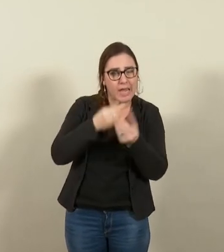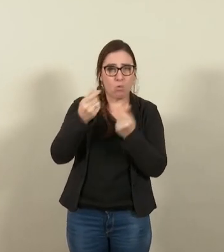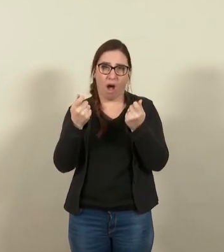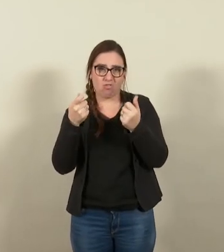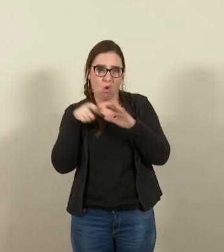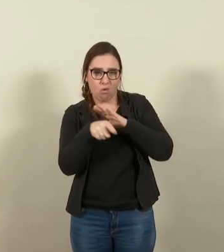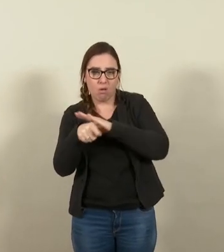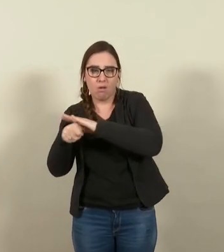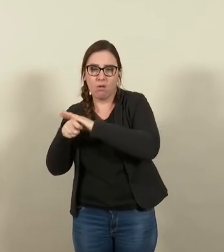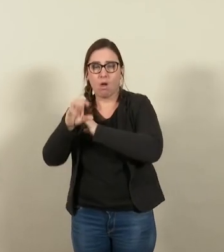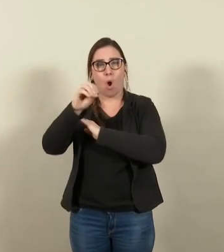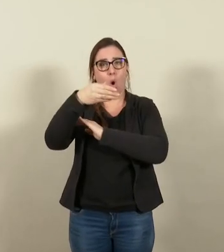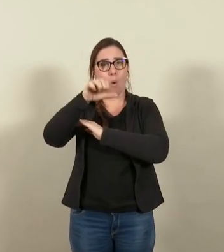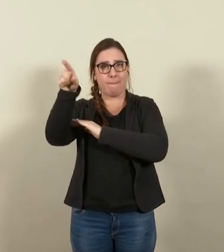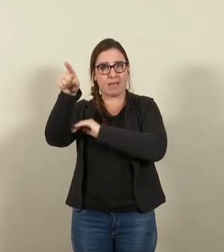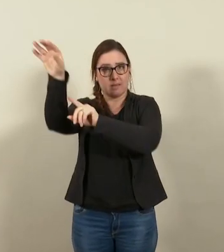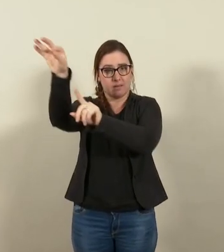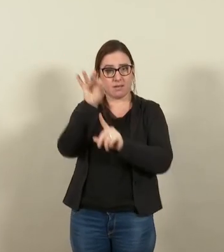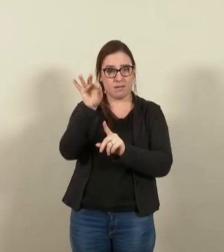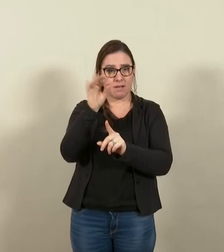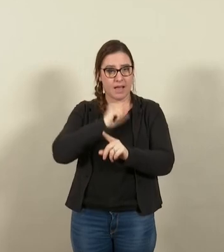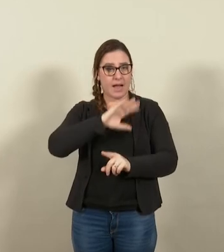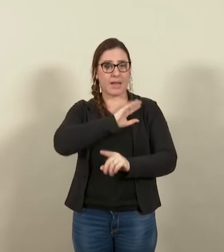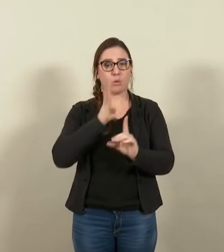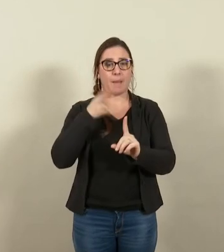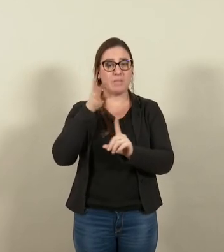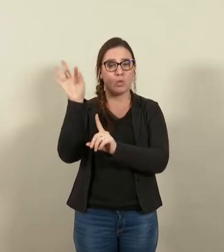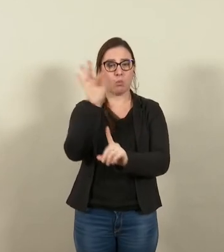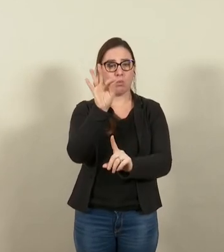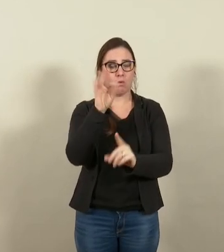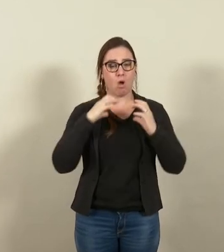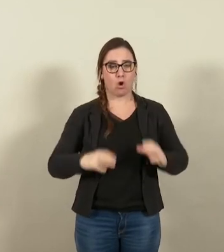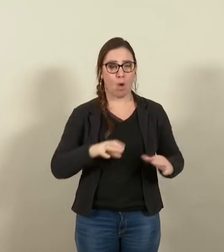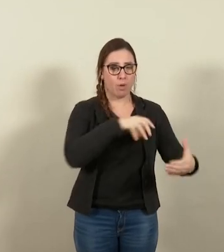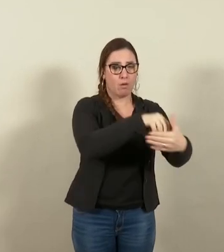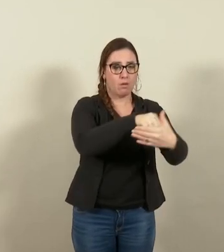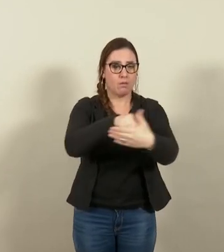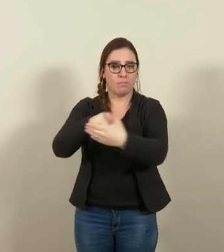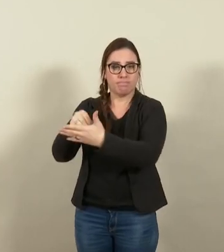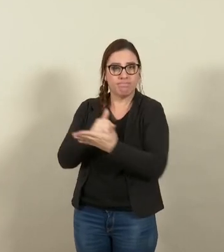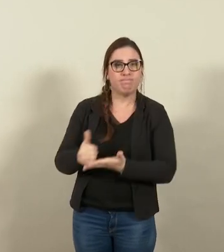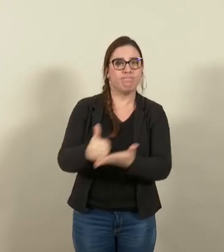financiers pour que l'OMS puisse dégager un chargé de mission pour accompagner les clubs spécifiquement sur ces sujets-là